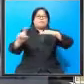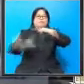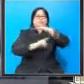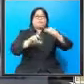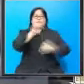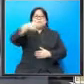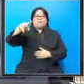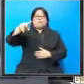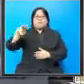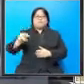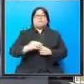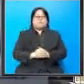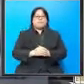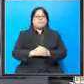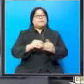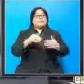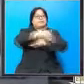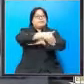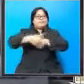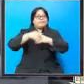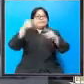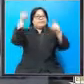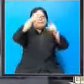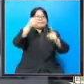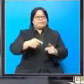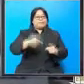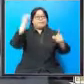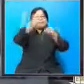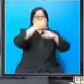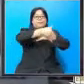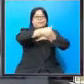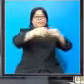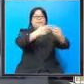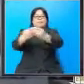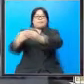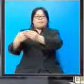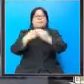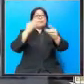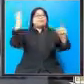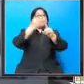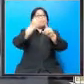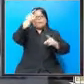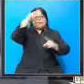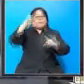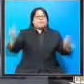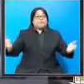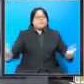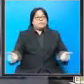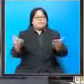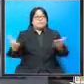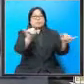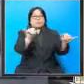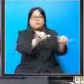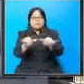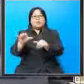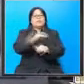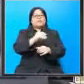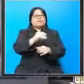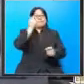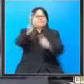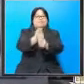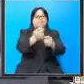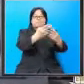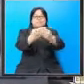dasar perpaduan negara yang menggariskan kepada objektif teras perpaduan yang bermasalah mic untuk memupuk mengukuh serta